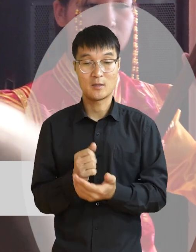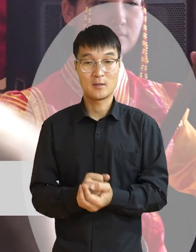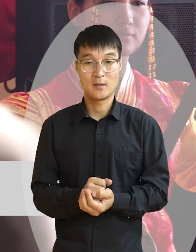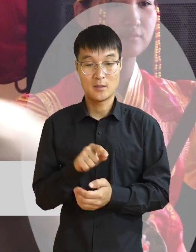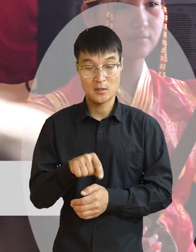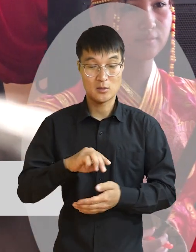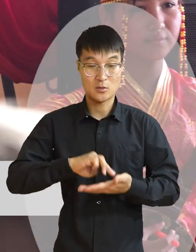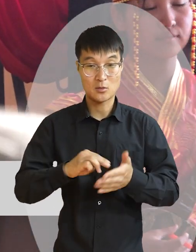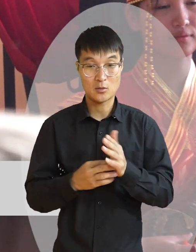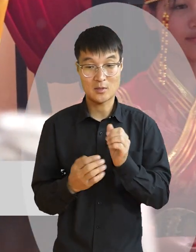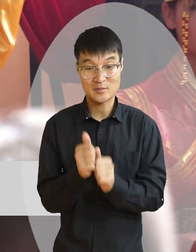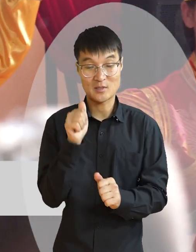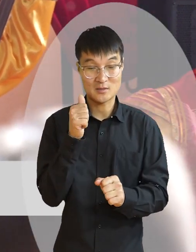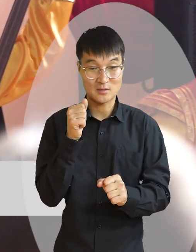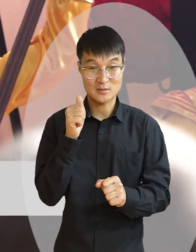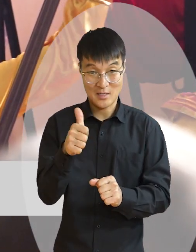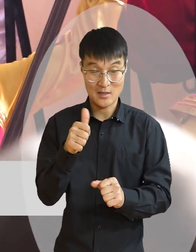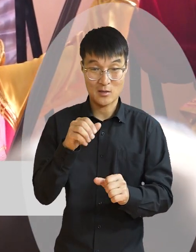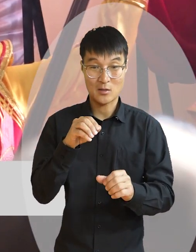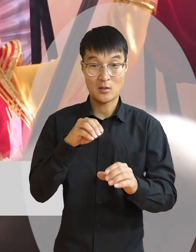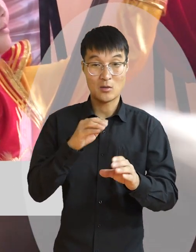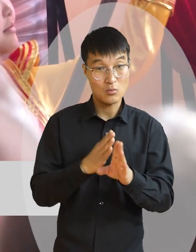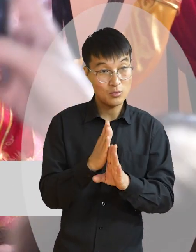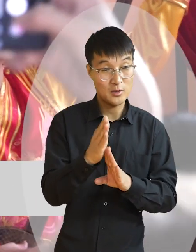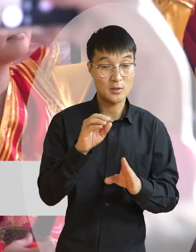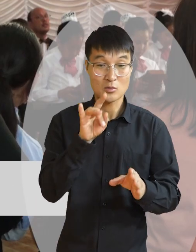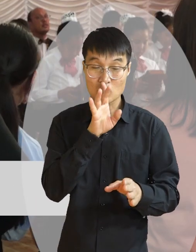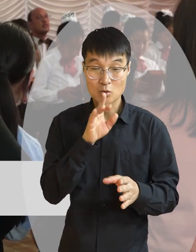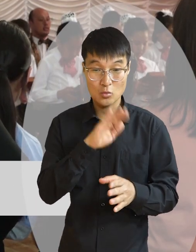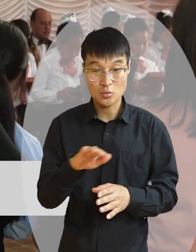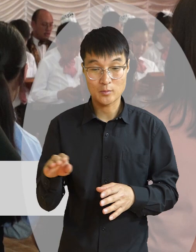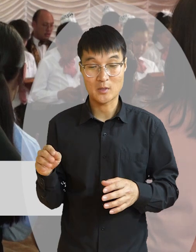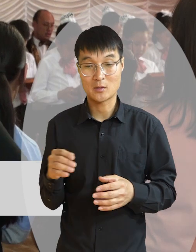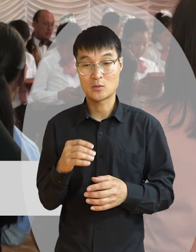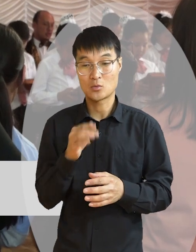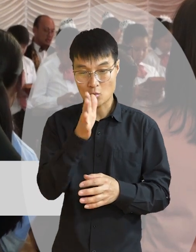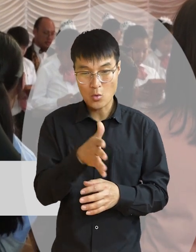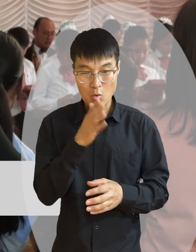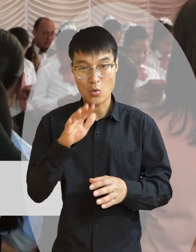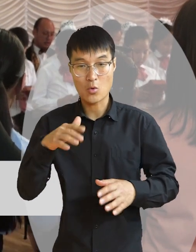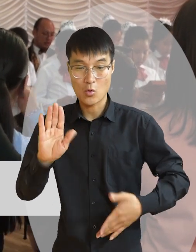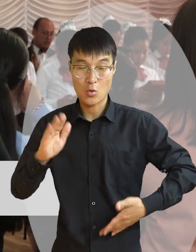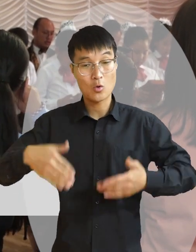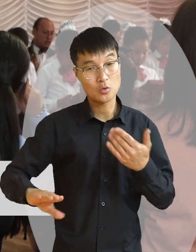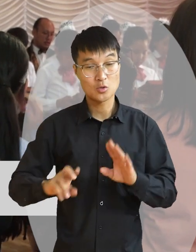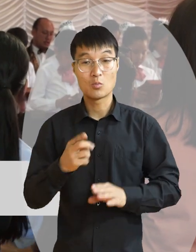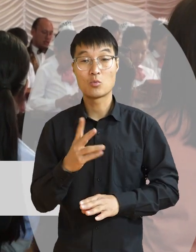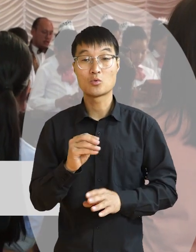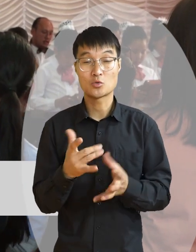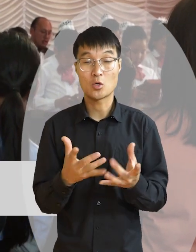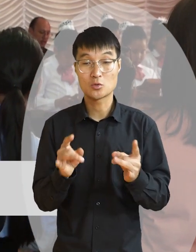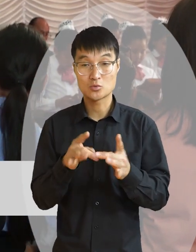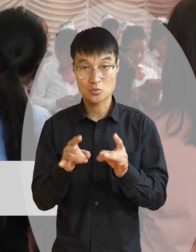хангах одоо амжилттай ажиллаа. Ингээд өнөөдөр болвол одоо дуу хөгжим бүжиг гээд хүүхдийн